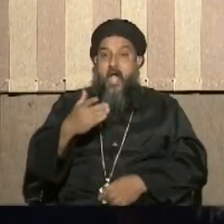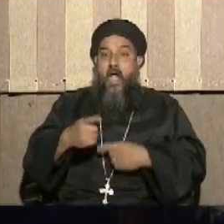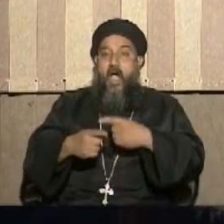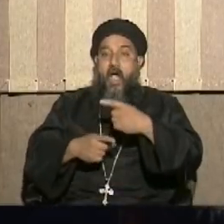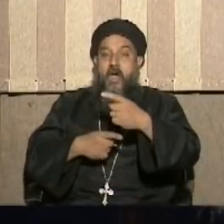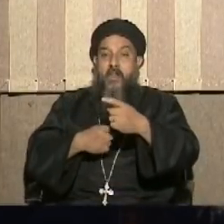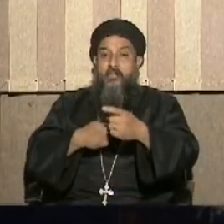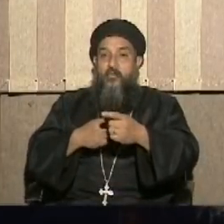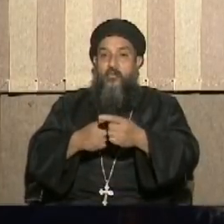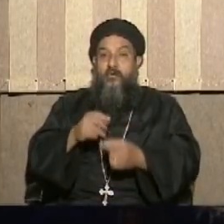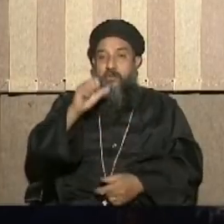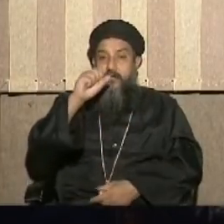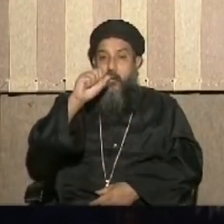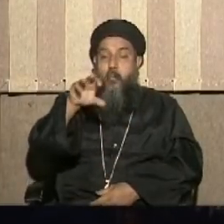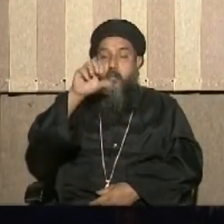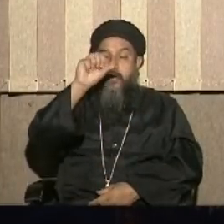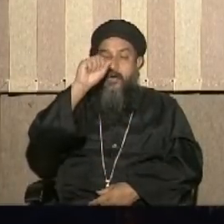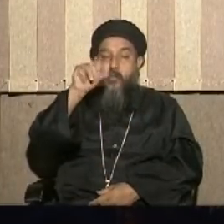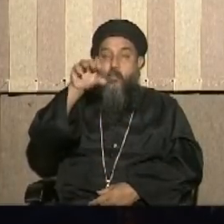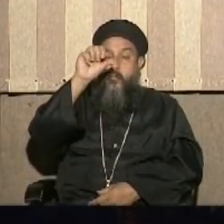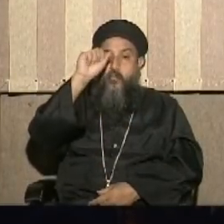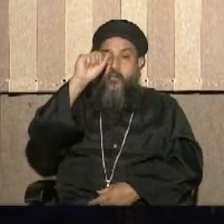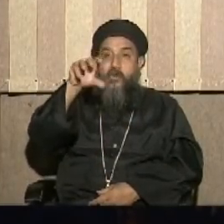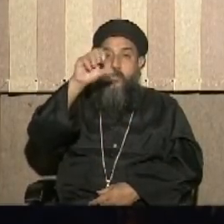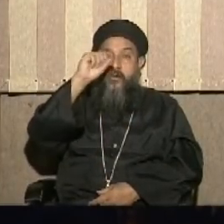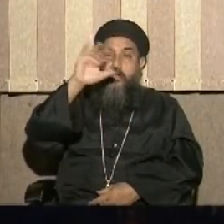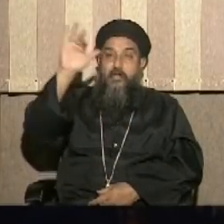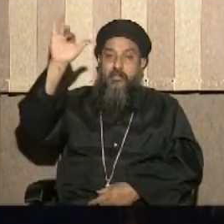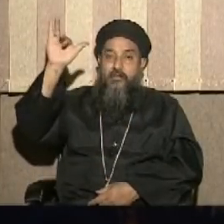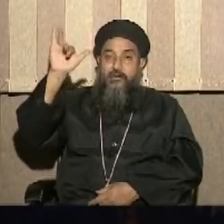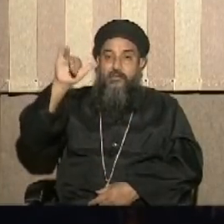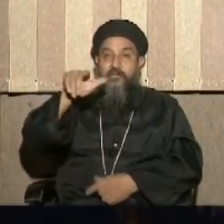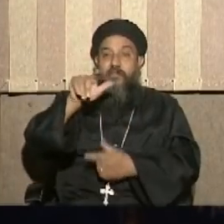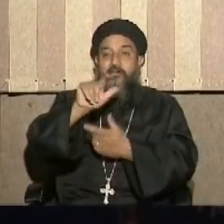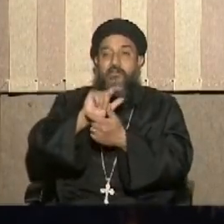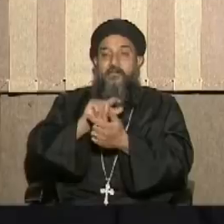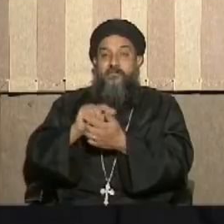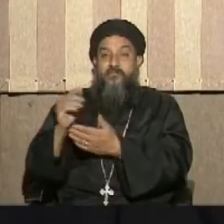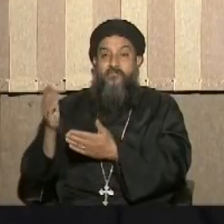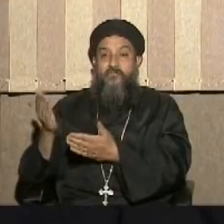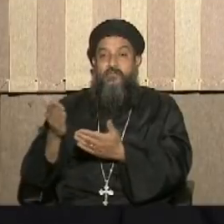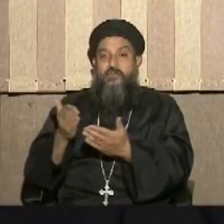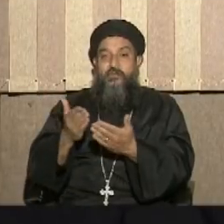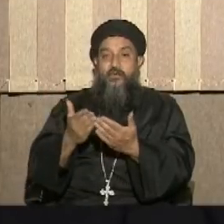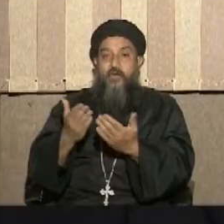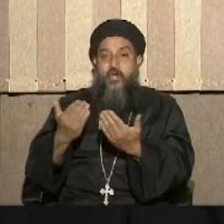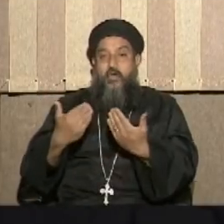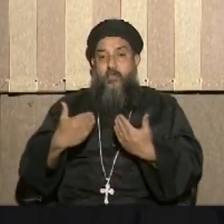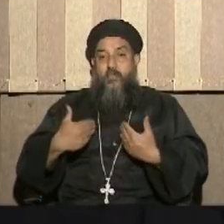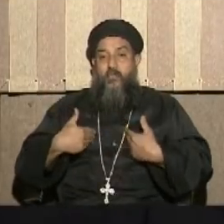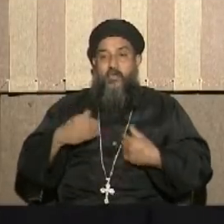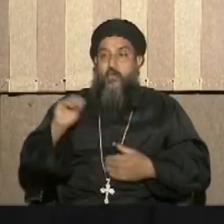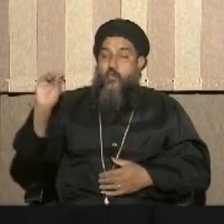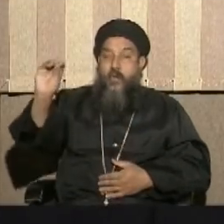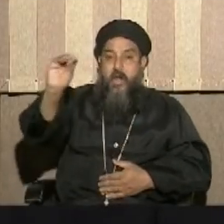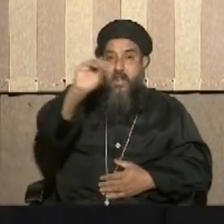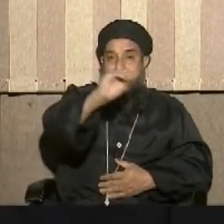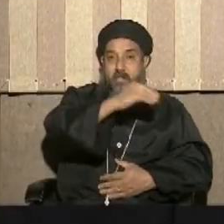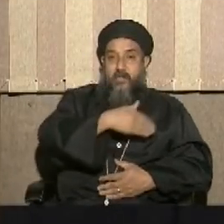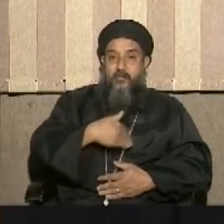مصباحكم مليان زيت. يجي العريس له المجد ويقول لكم